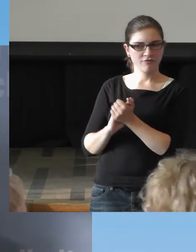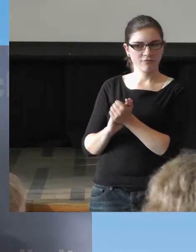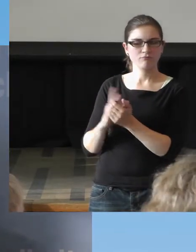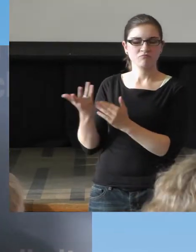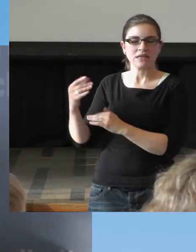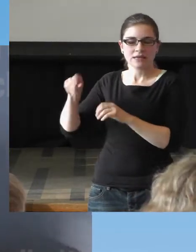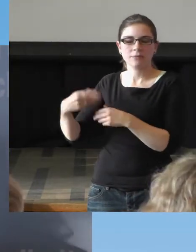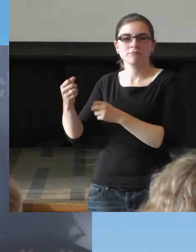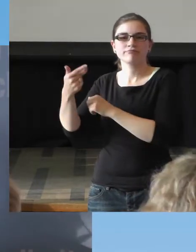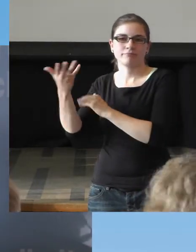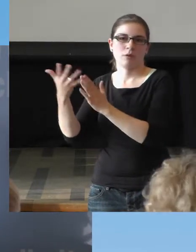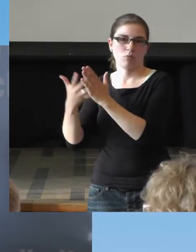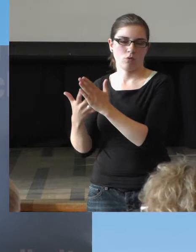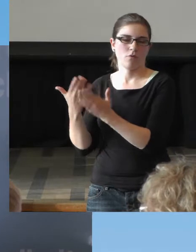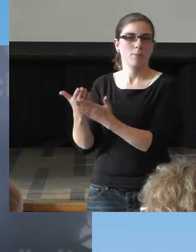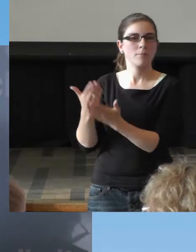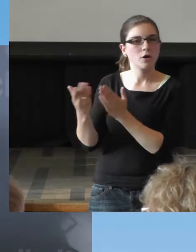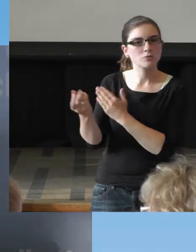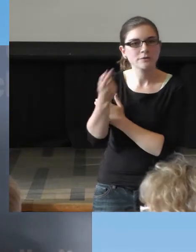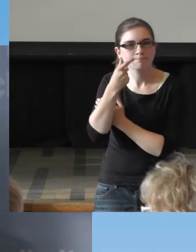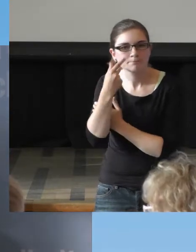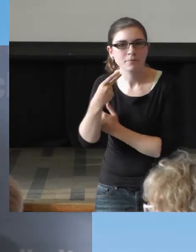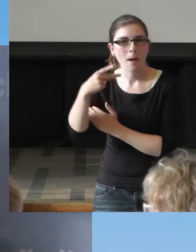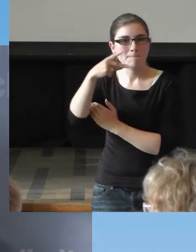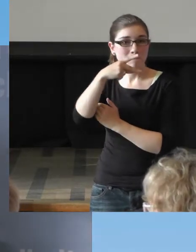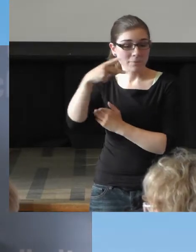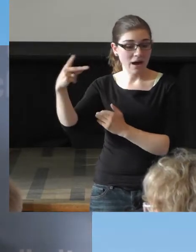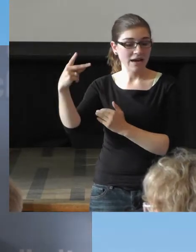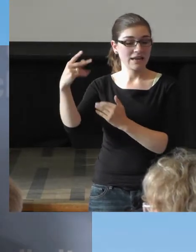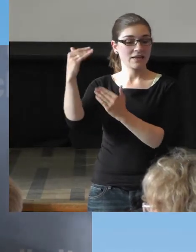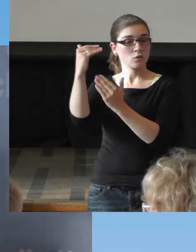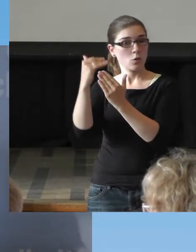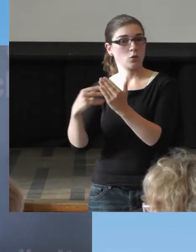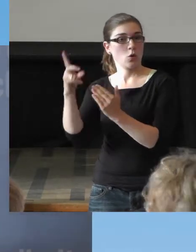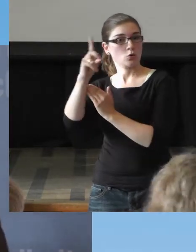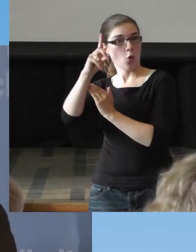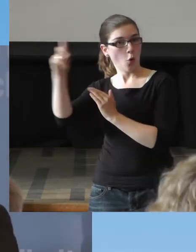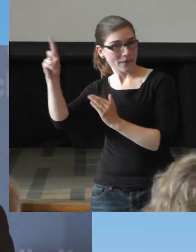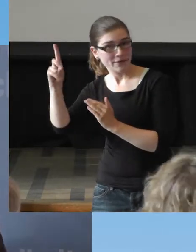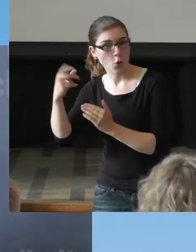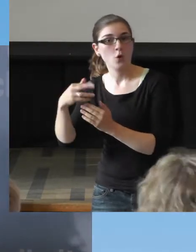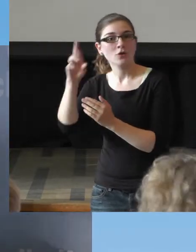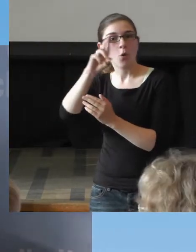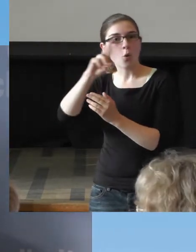worden sind, sind vor allem Substanzen wie Pramipexol, Ropinerol und Rotikotin.